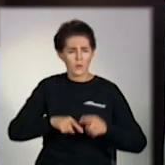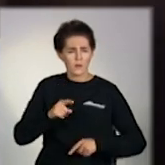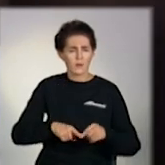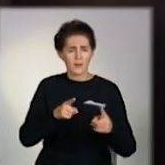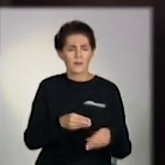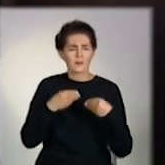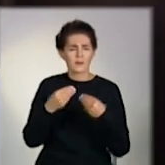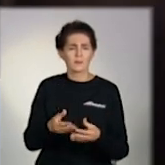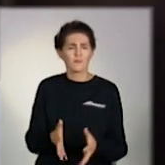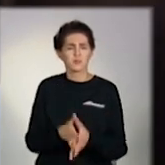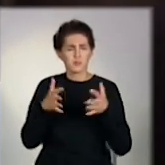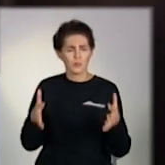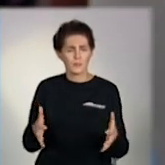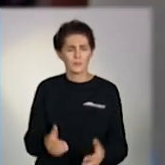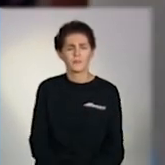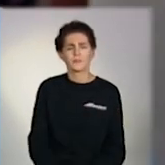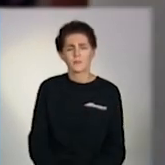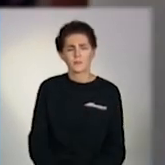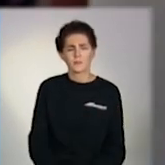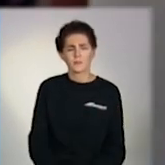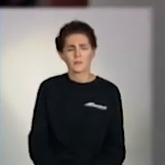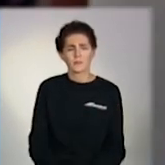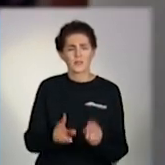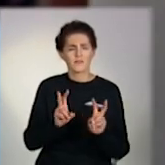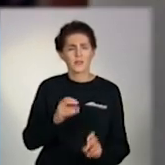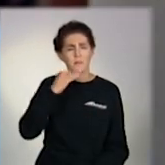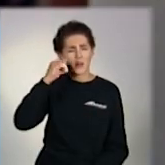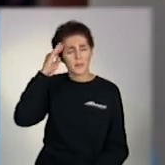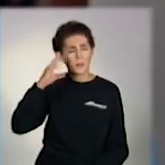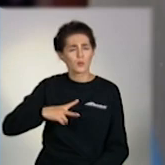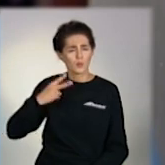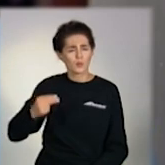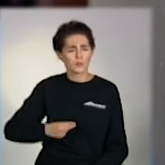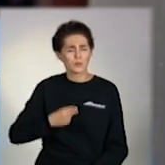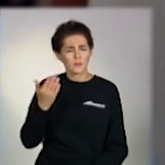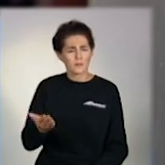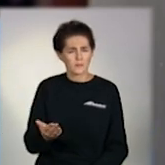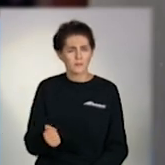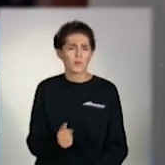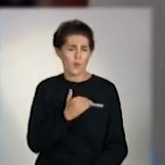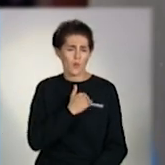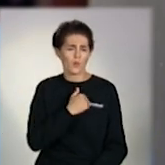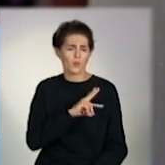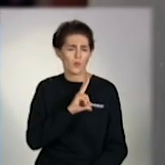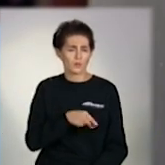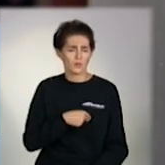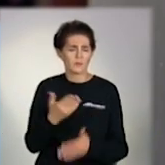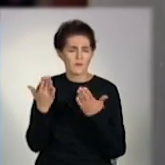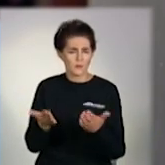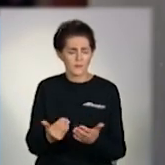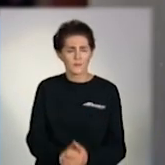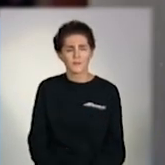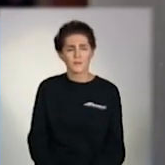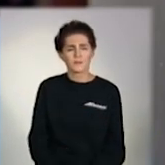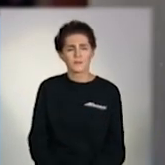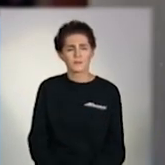їм значно більше. Це ж папіна дочечка. От хотілося дочку. Ну,